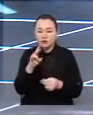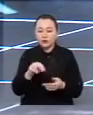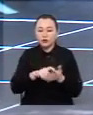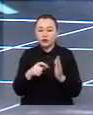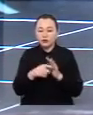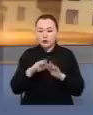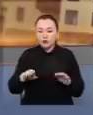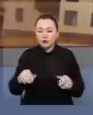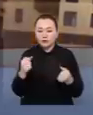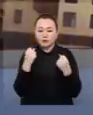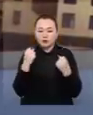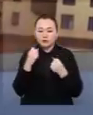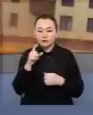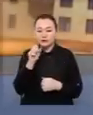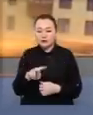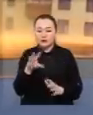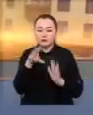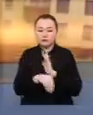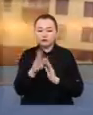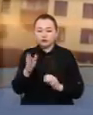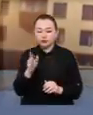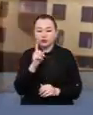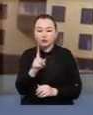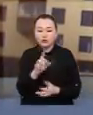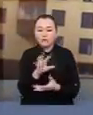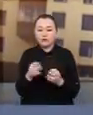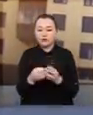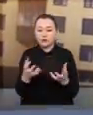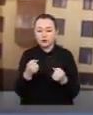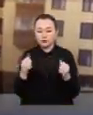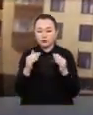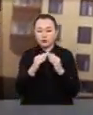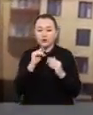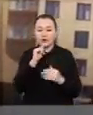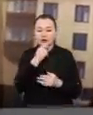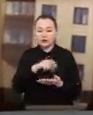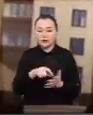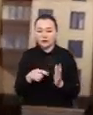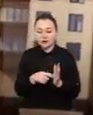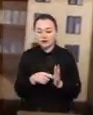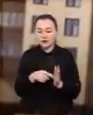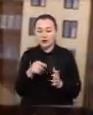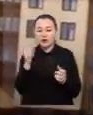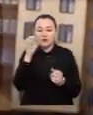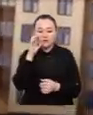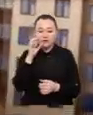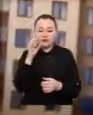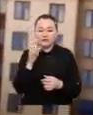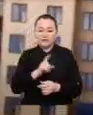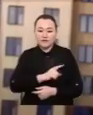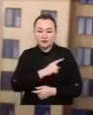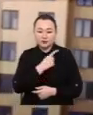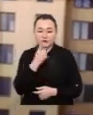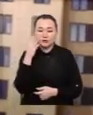комнатой и спортзалом. Однако в итоге получили дом эконом-класса. Жамал Габдуллина выслушала